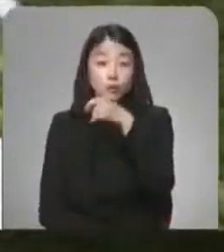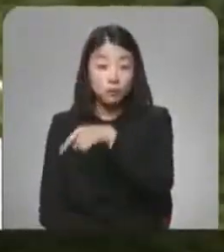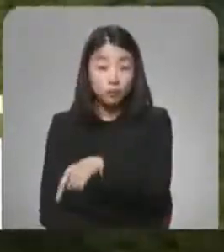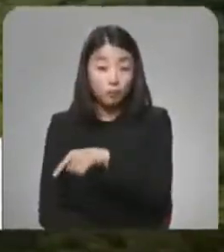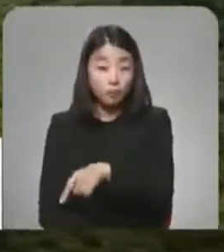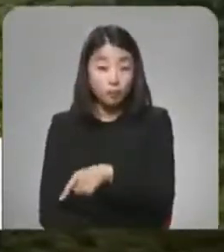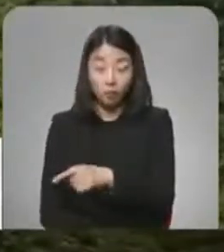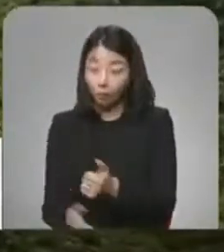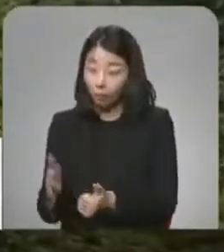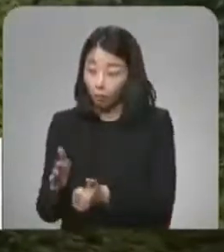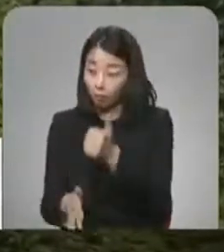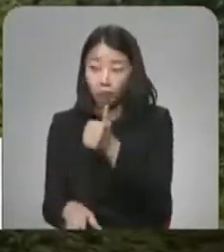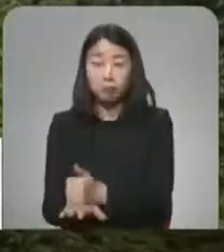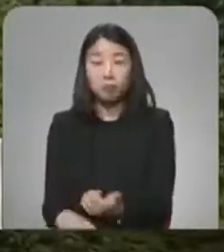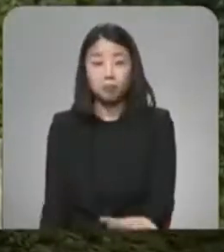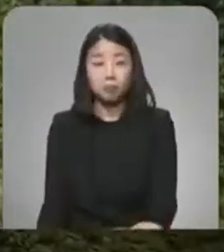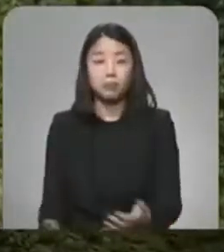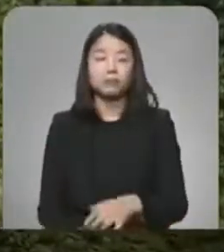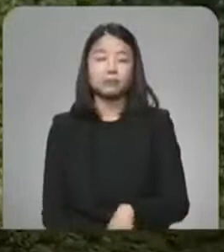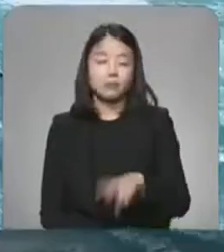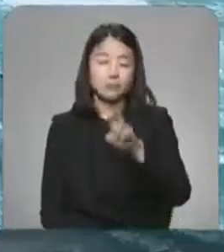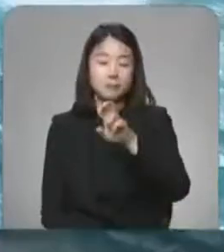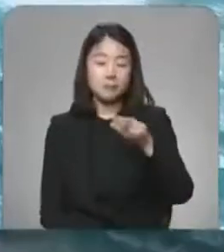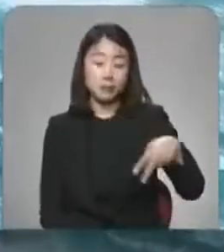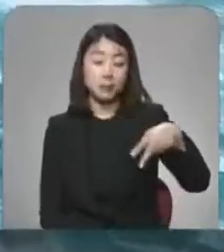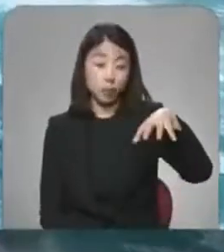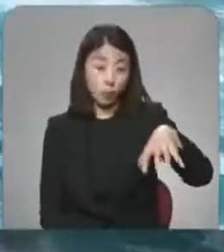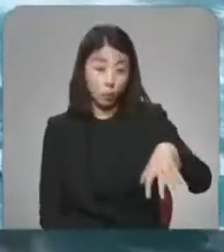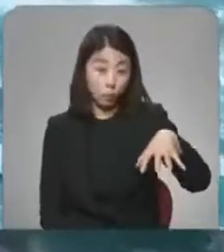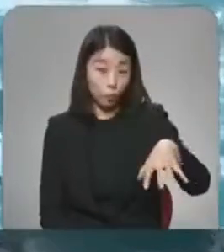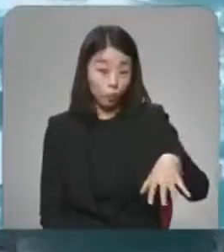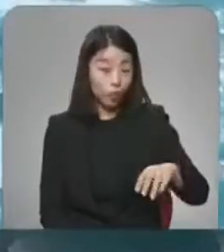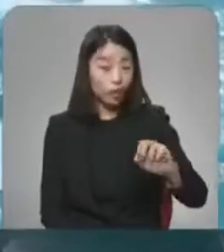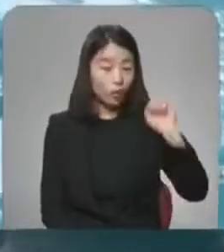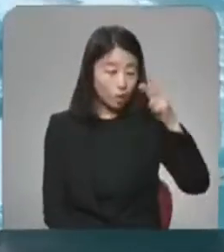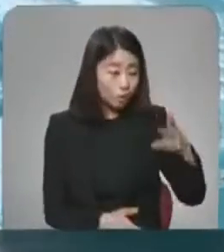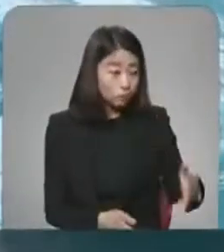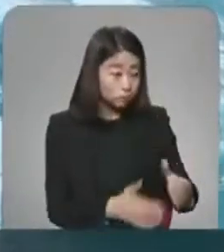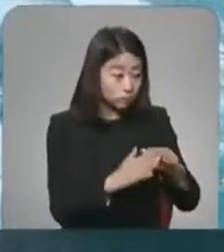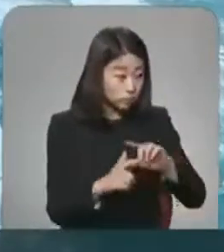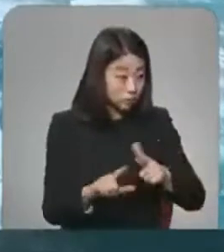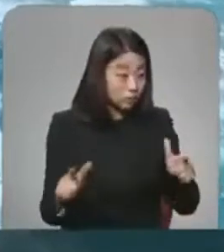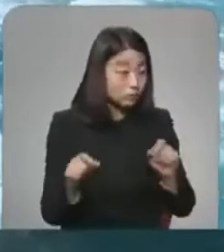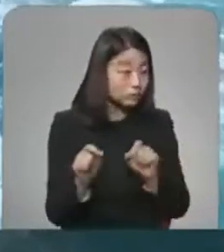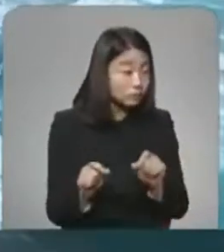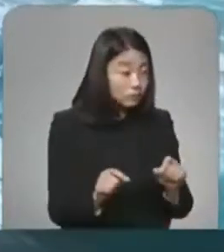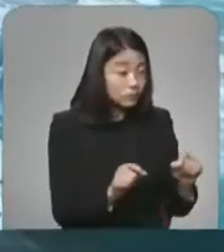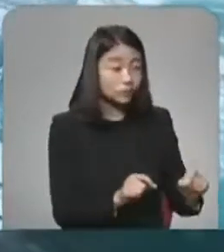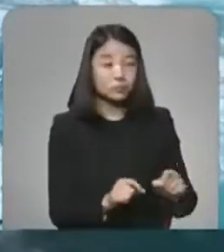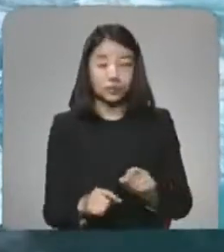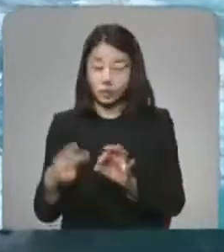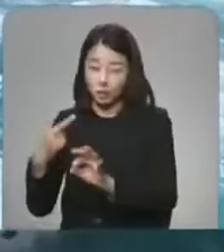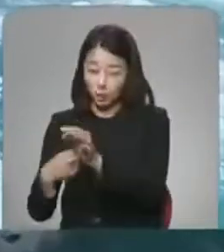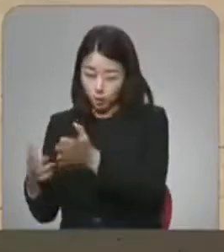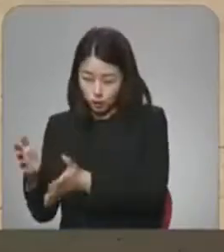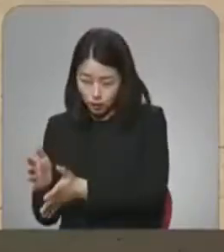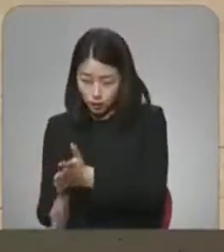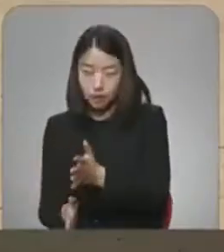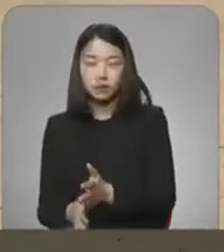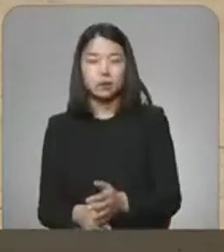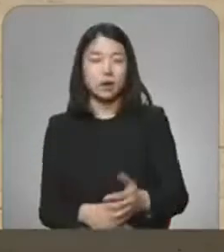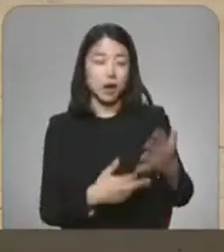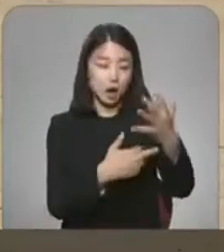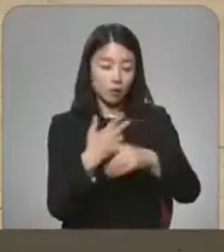별다른 성과가 없습니다. 특히 망상지구 개발 사업은 사업 계획을 놓고 사업자와 동해시, 시민사회단체 간